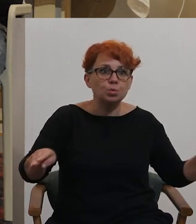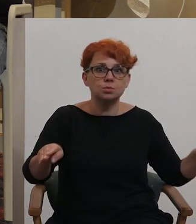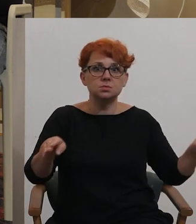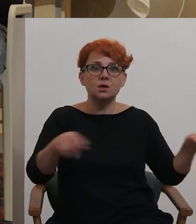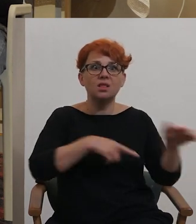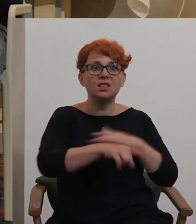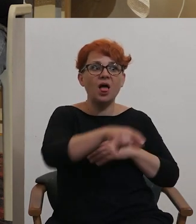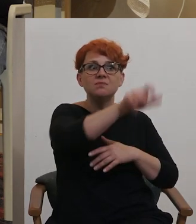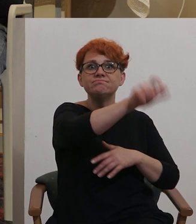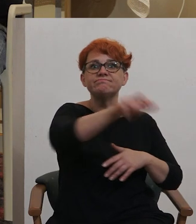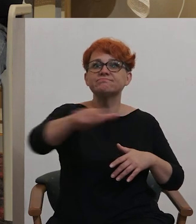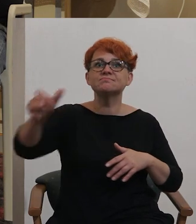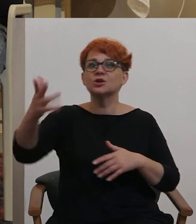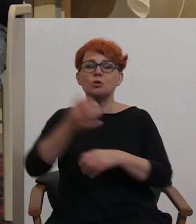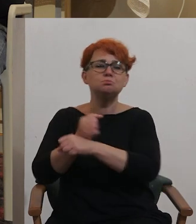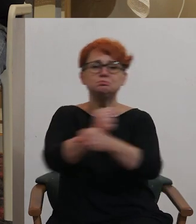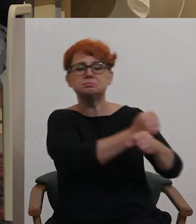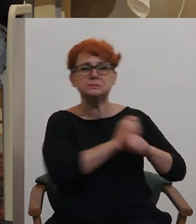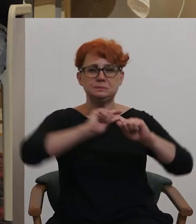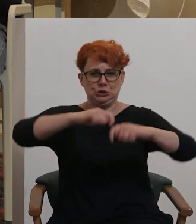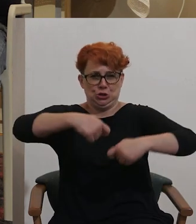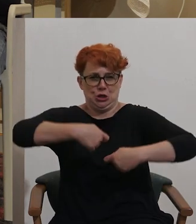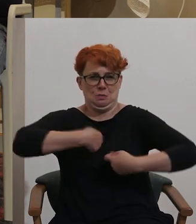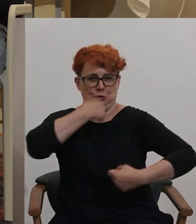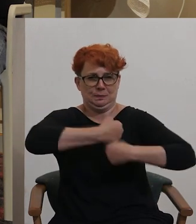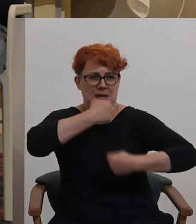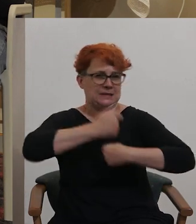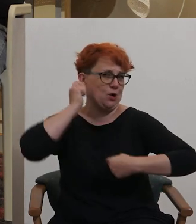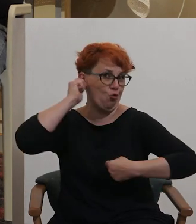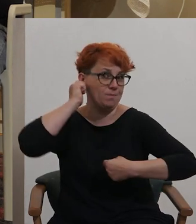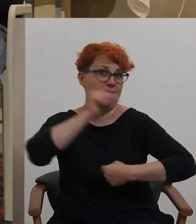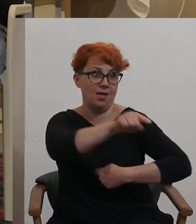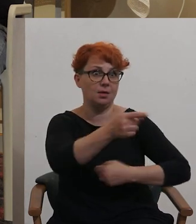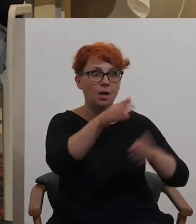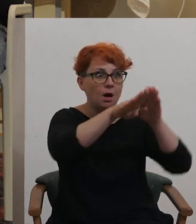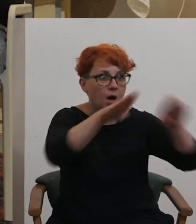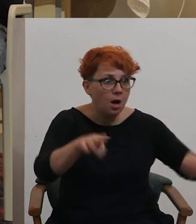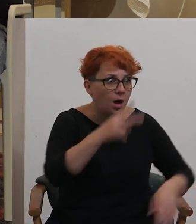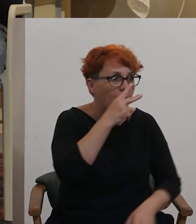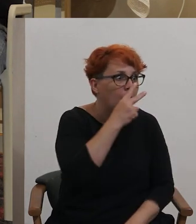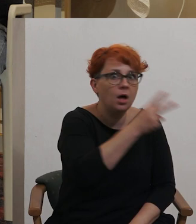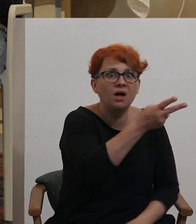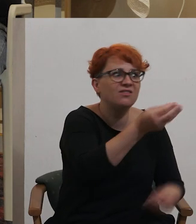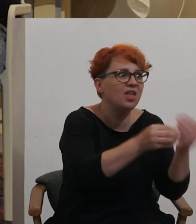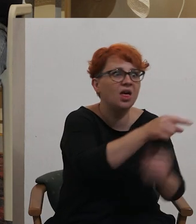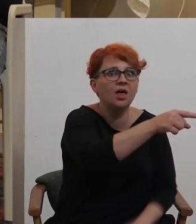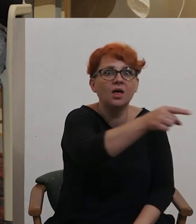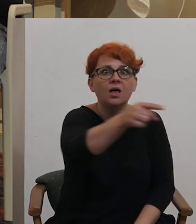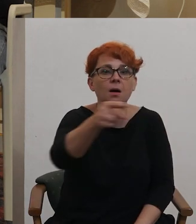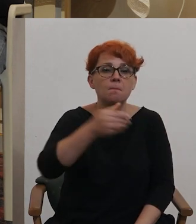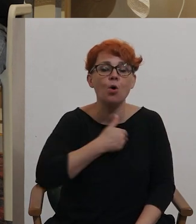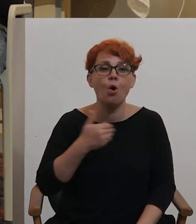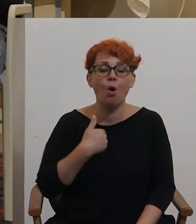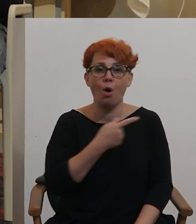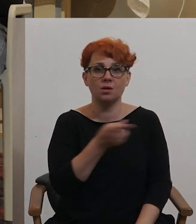dla przymusowych robotnic. Tenże obóz był, w tymże obozie większość to stanowiły